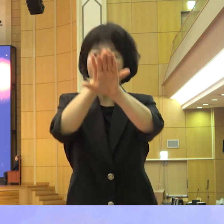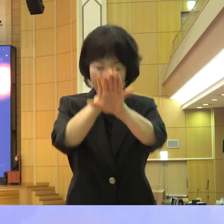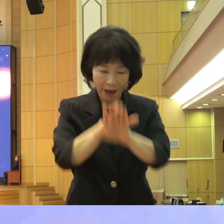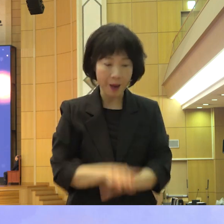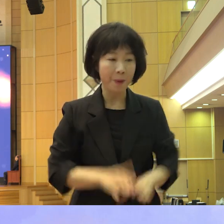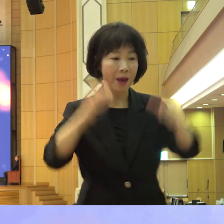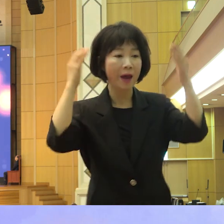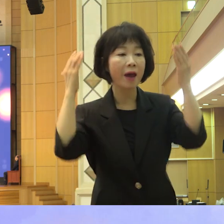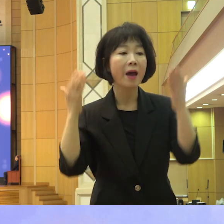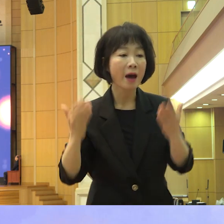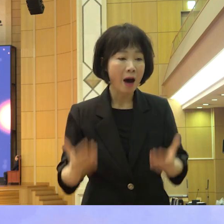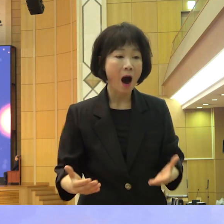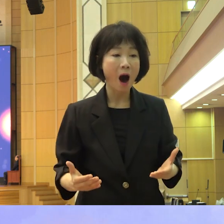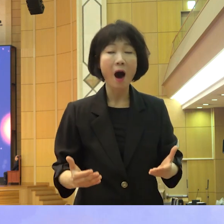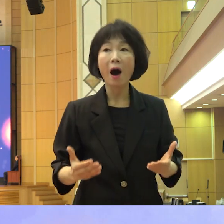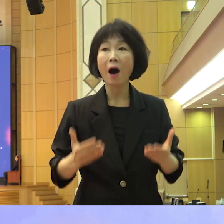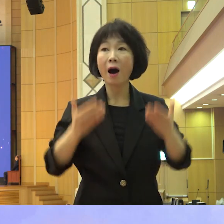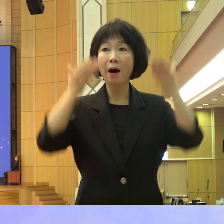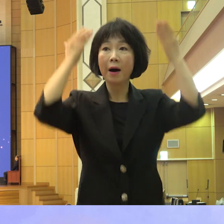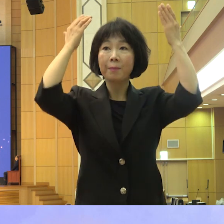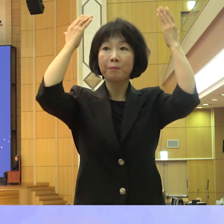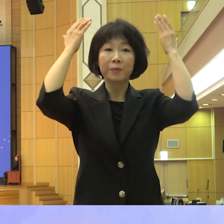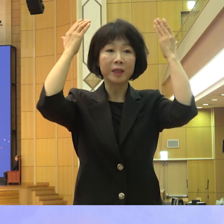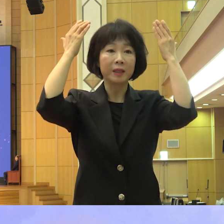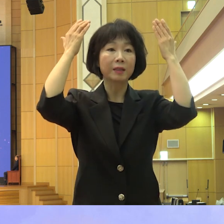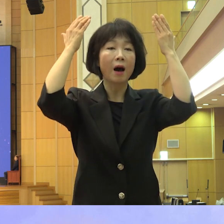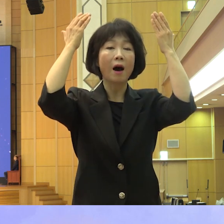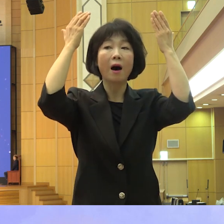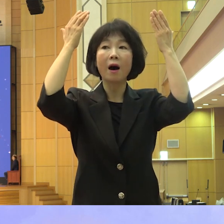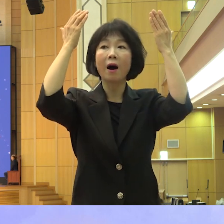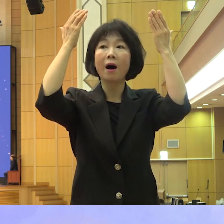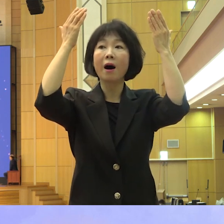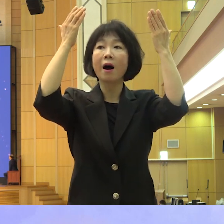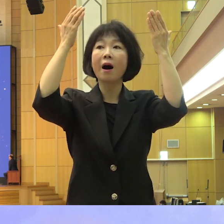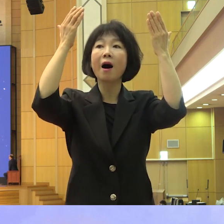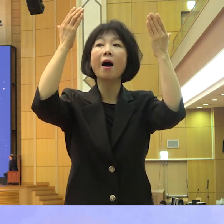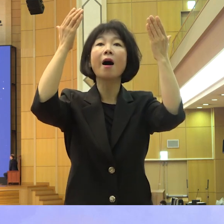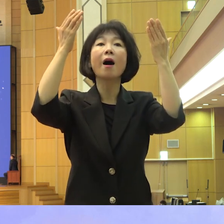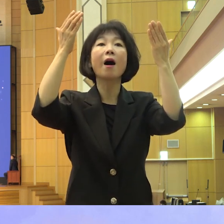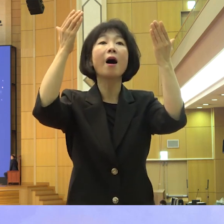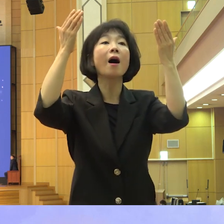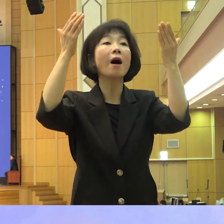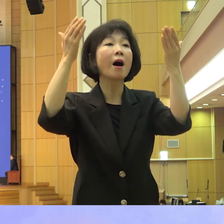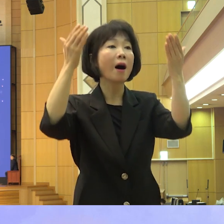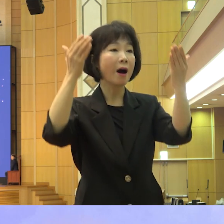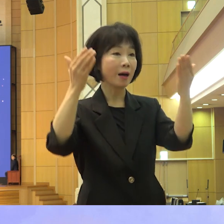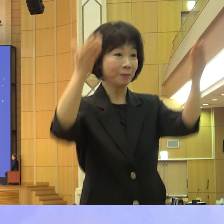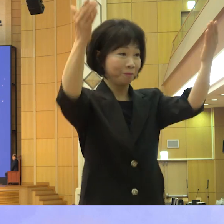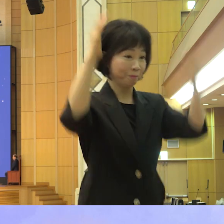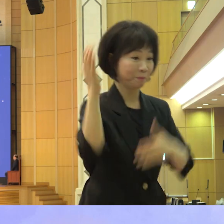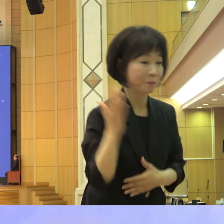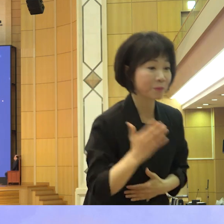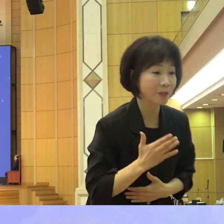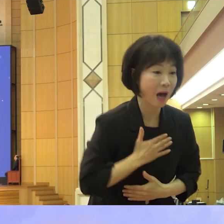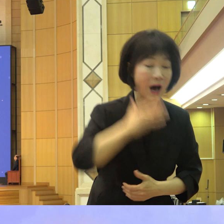하나님을 예배. 가사를 전심으로 생각하며 찬양합니다. 나는 하나님을 예배하는,